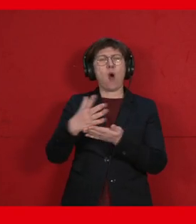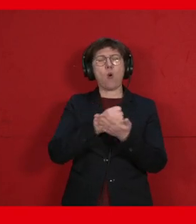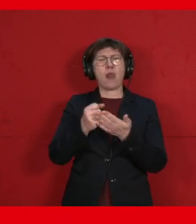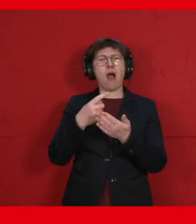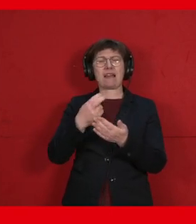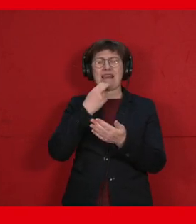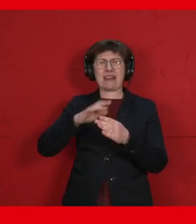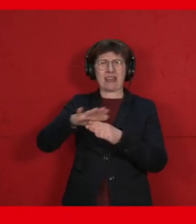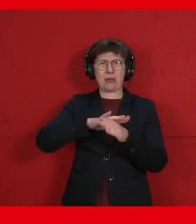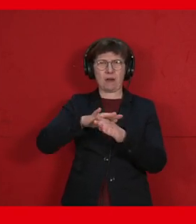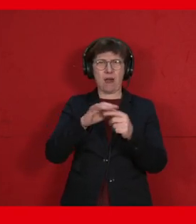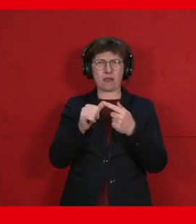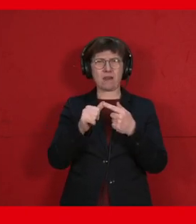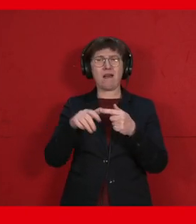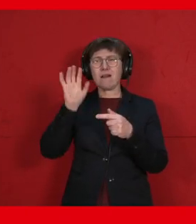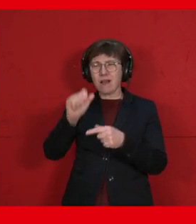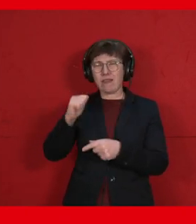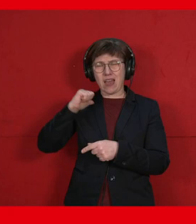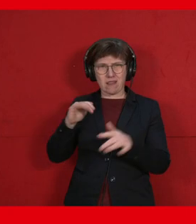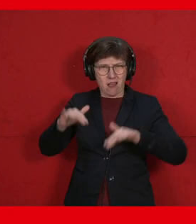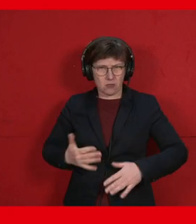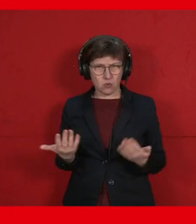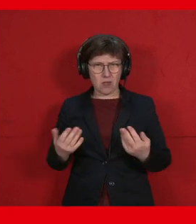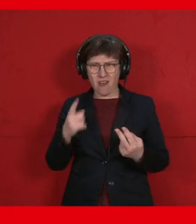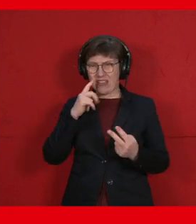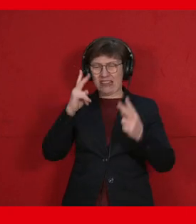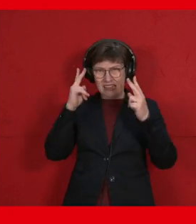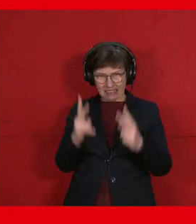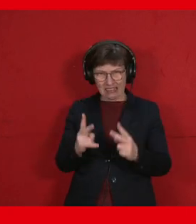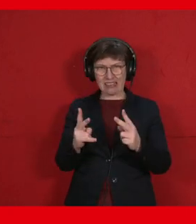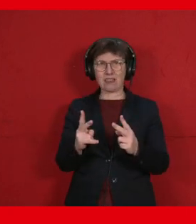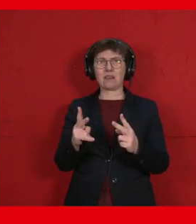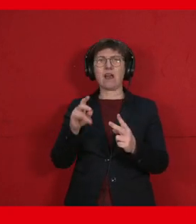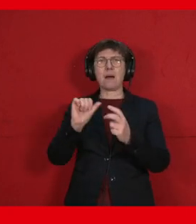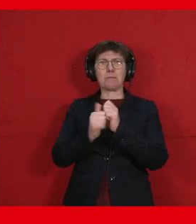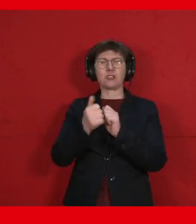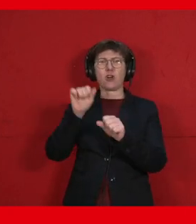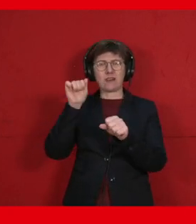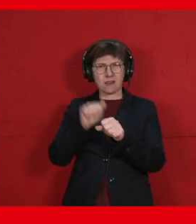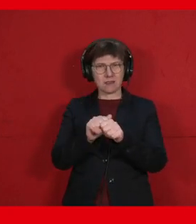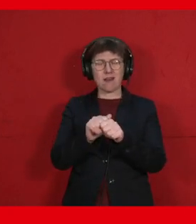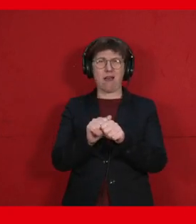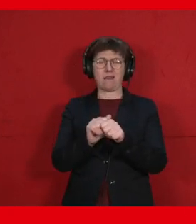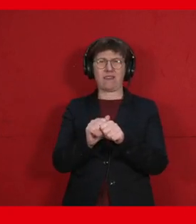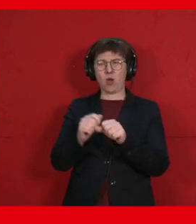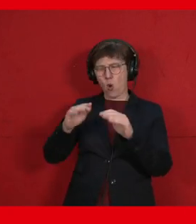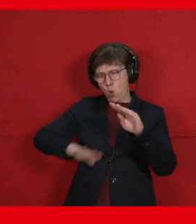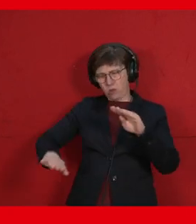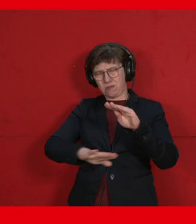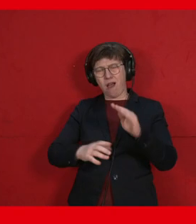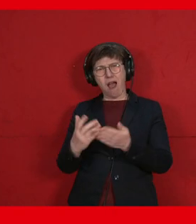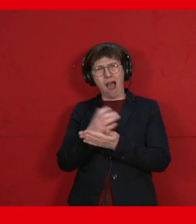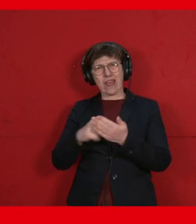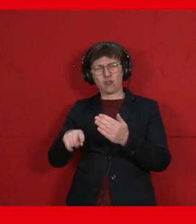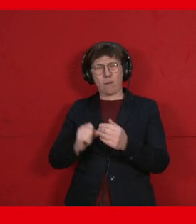im Energiebereich. Und das kann natürlich auch zur Entlastung führen. Wenn man das richtig macht, kann das sogar die gerade die unteren Einkommensklassen